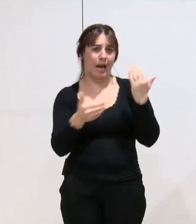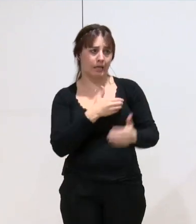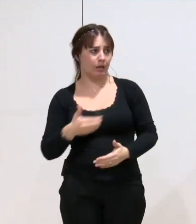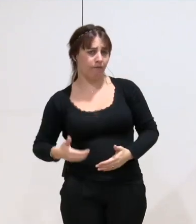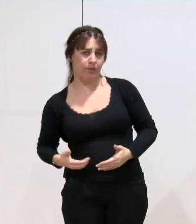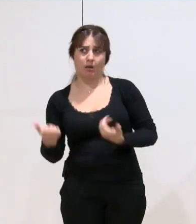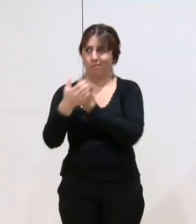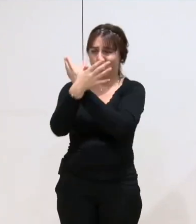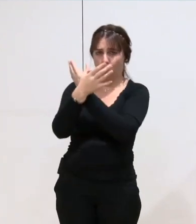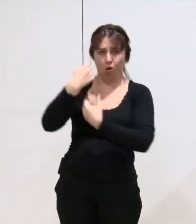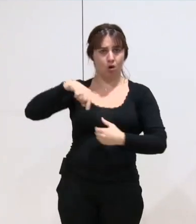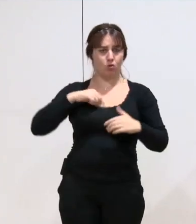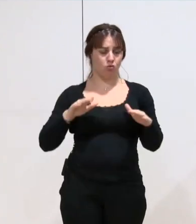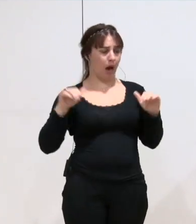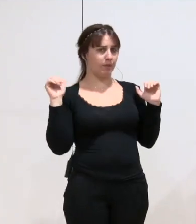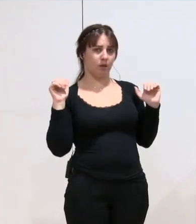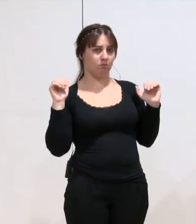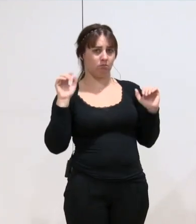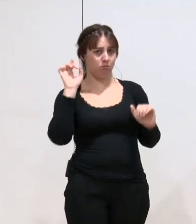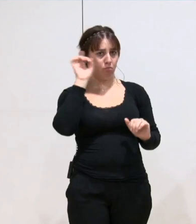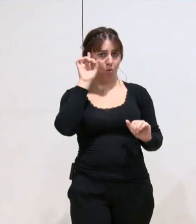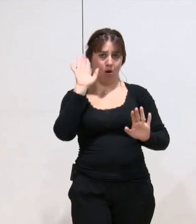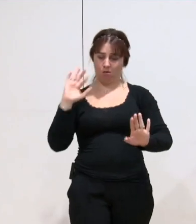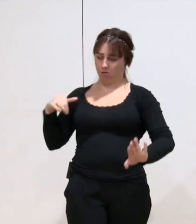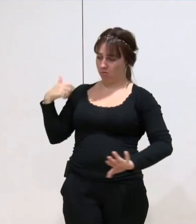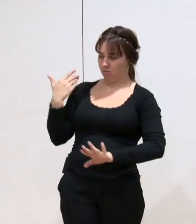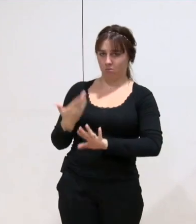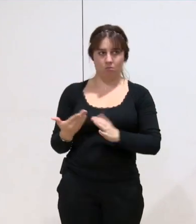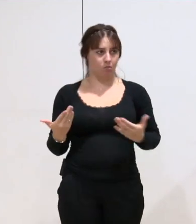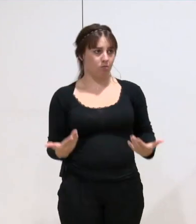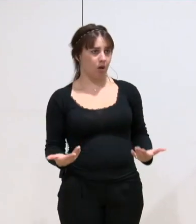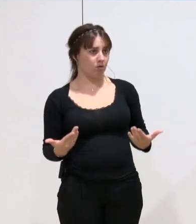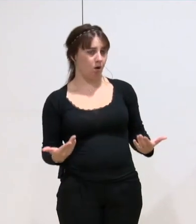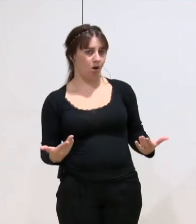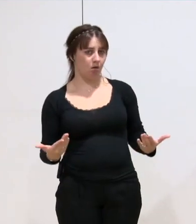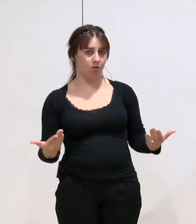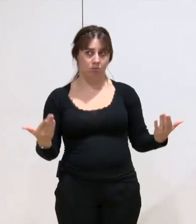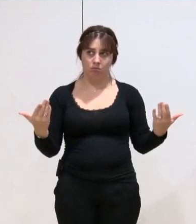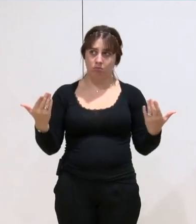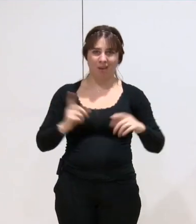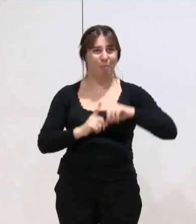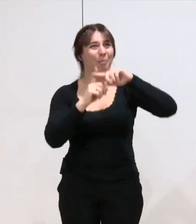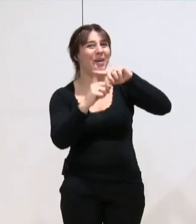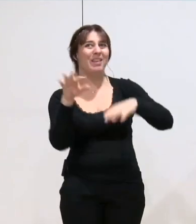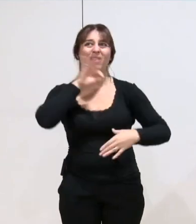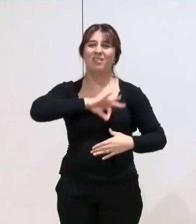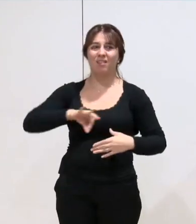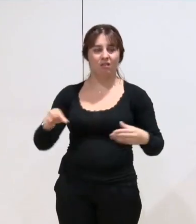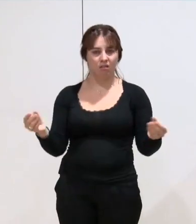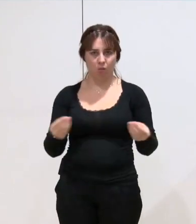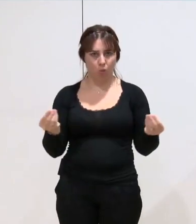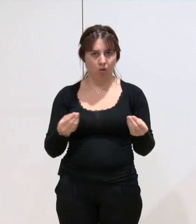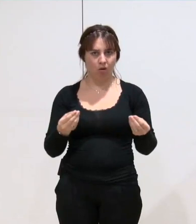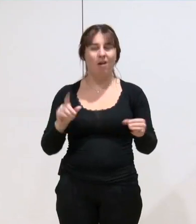parce que, à l'heure qu'il est, on ne voit pas les bénéfices qui auraient été